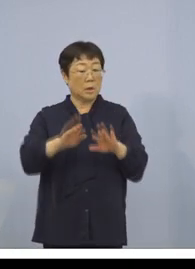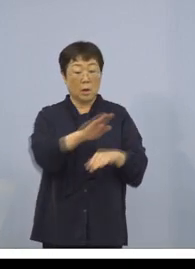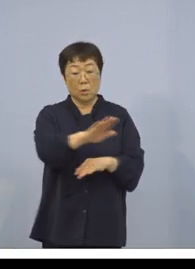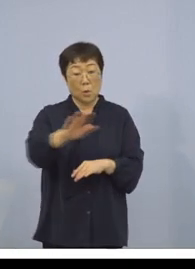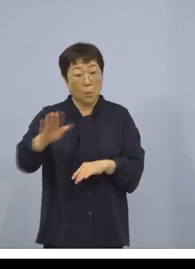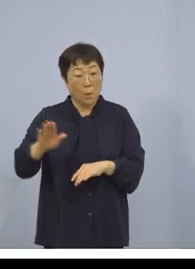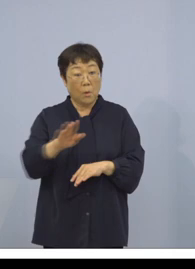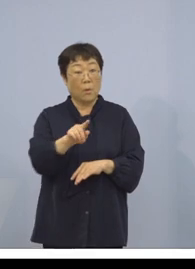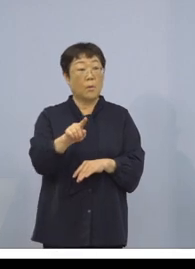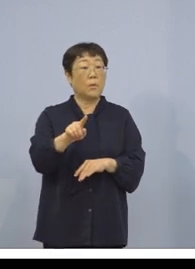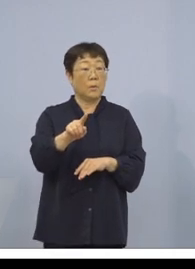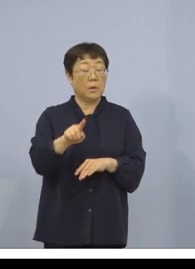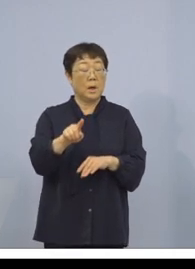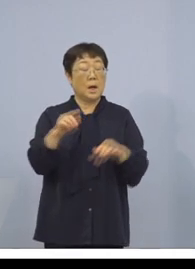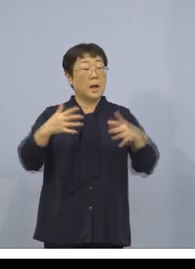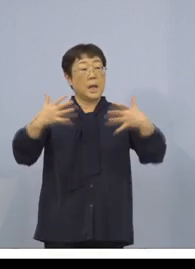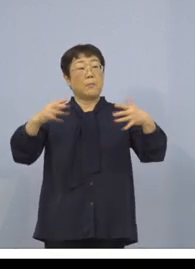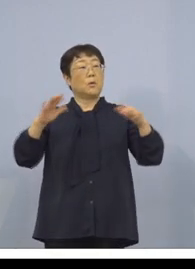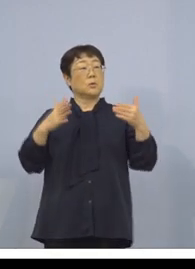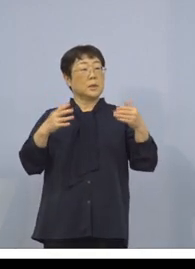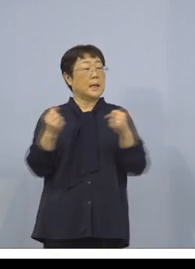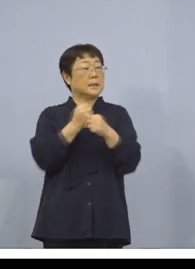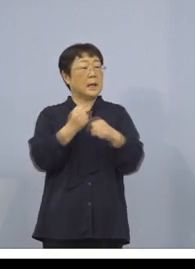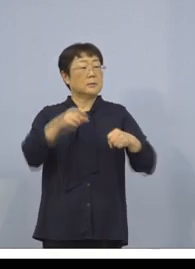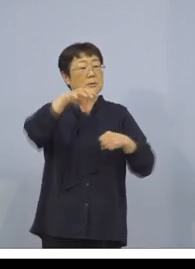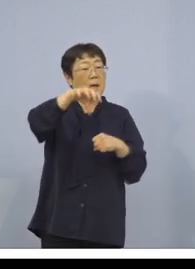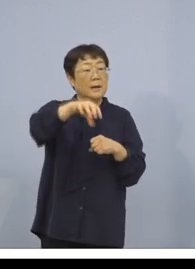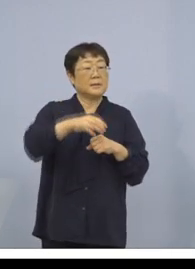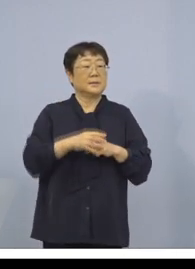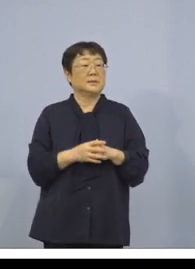ちをですね、冷房のない体育館で、